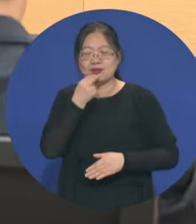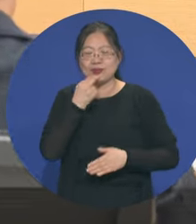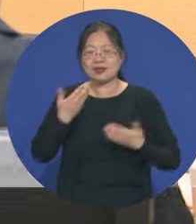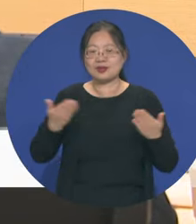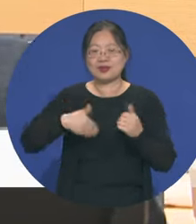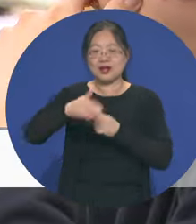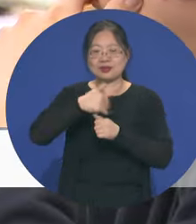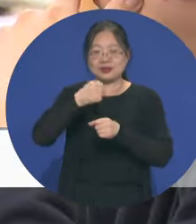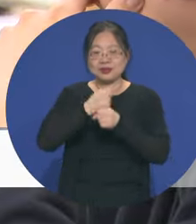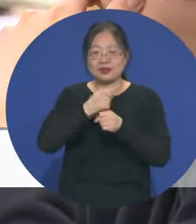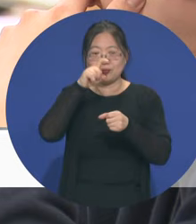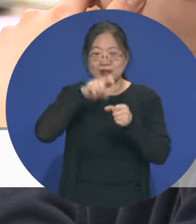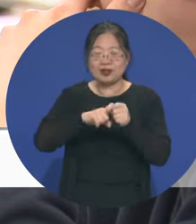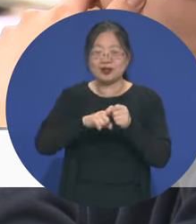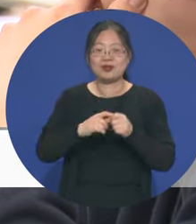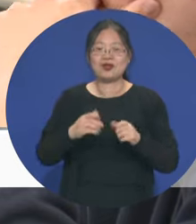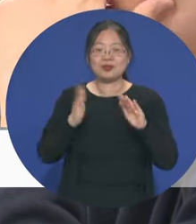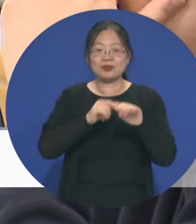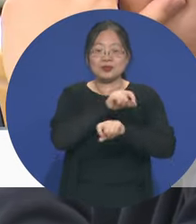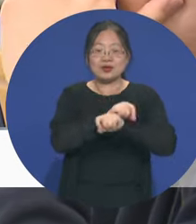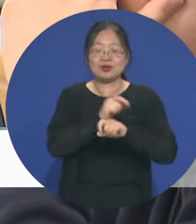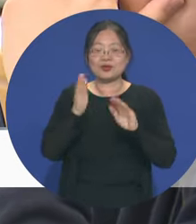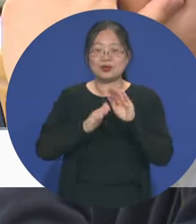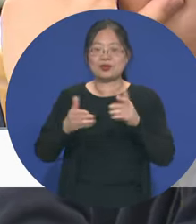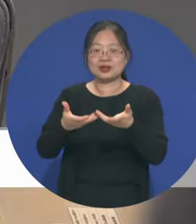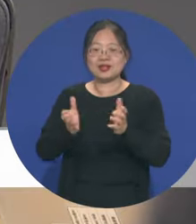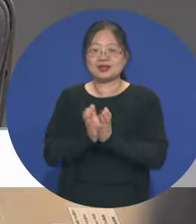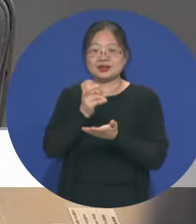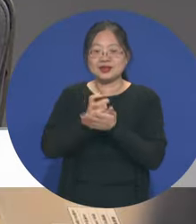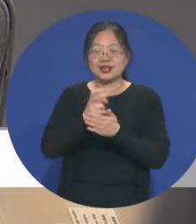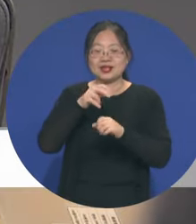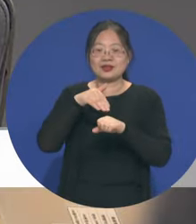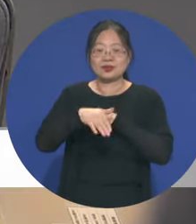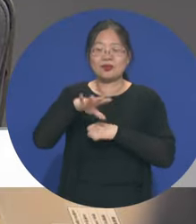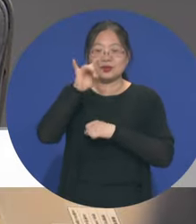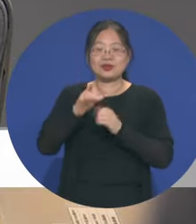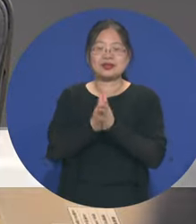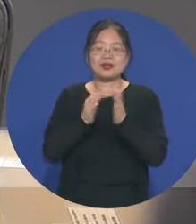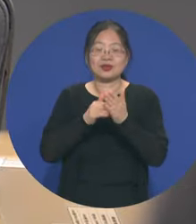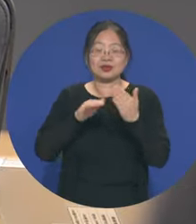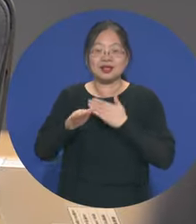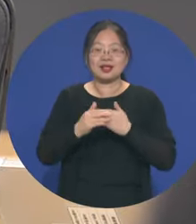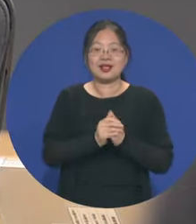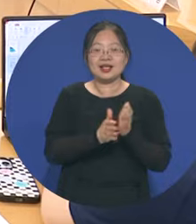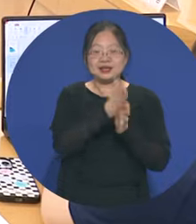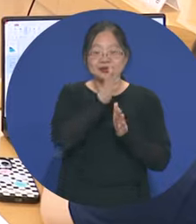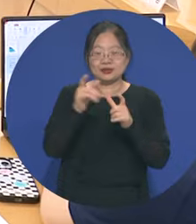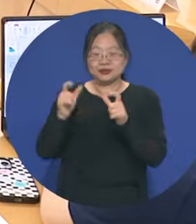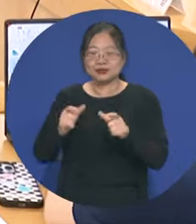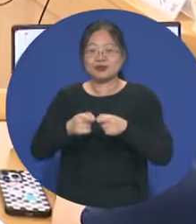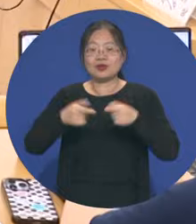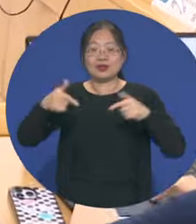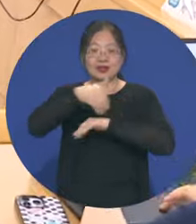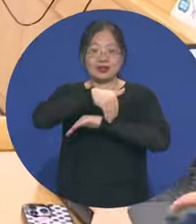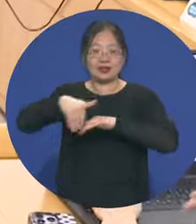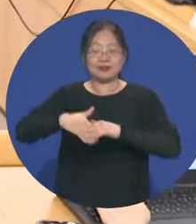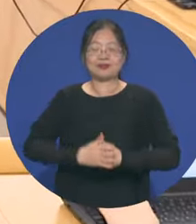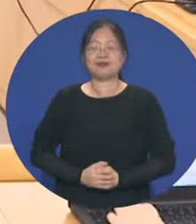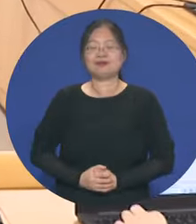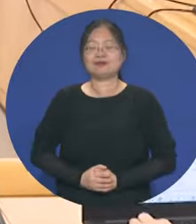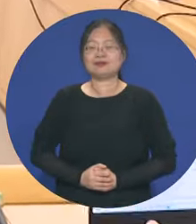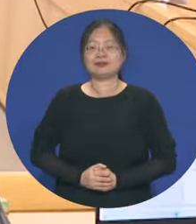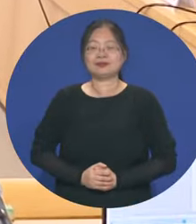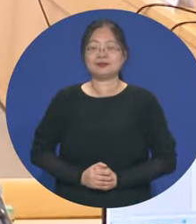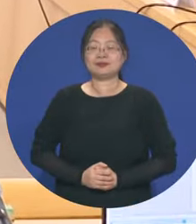근무환경 조성을 목표로 공무원 공공기관이 제도를 먼저 시행후 시군과 민 대할 예입니다